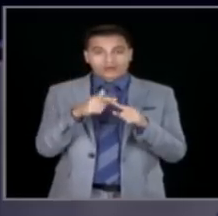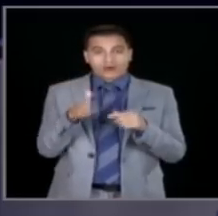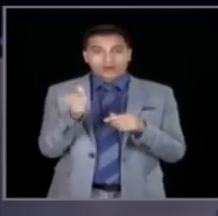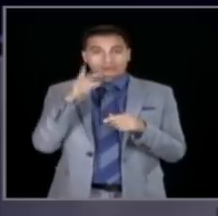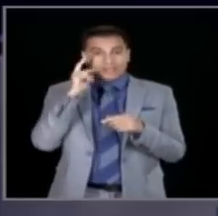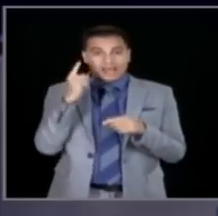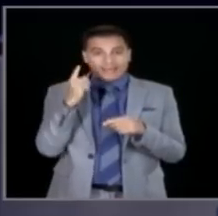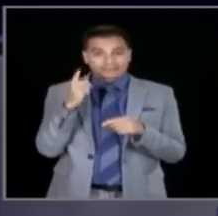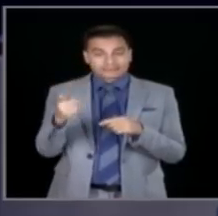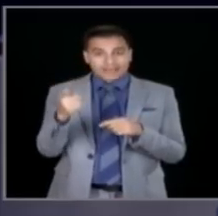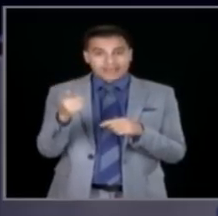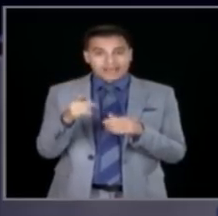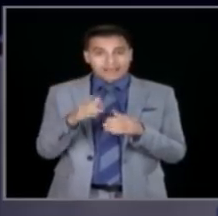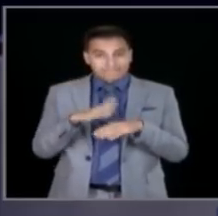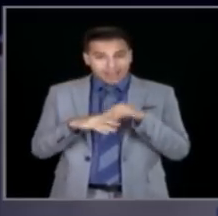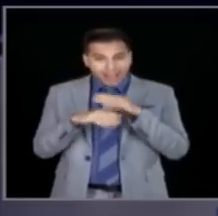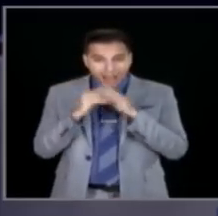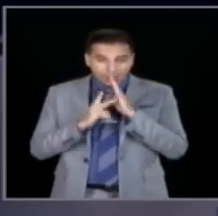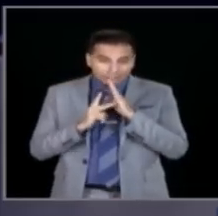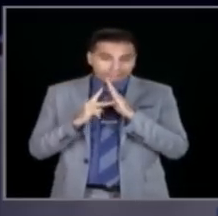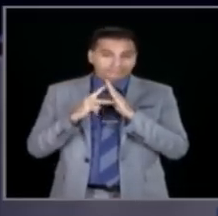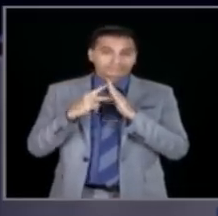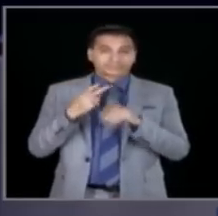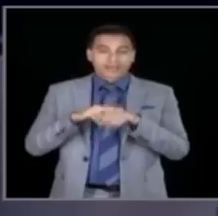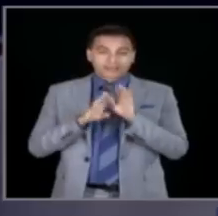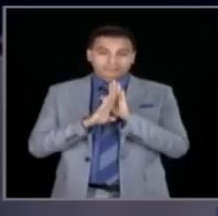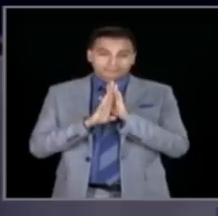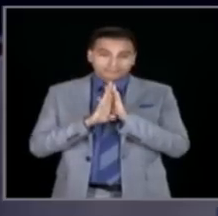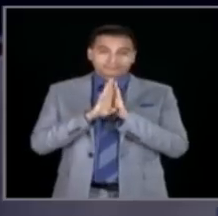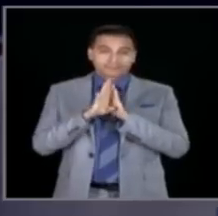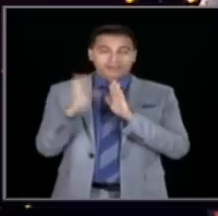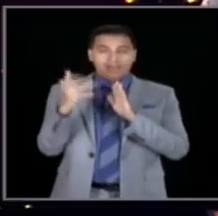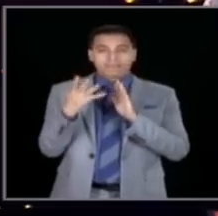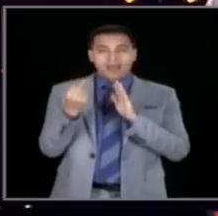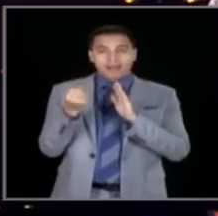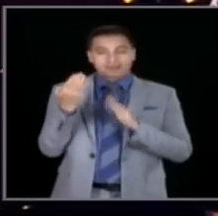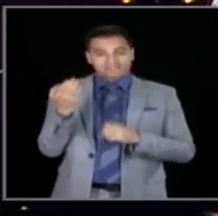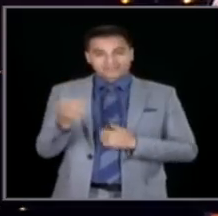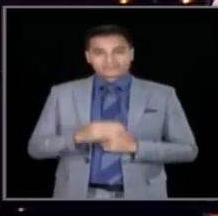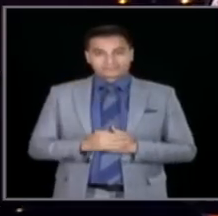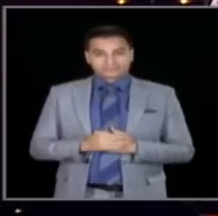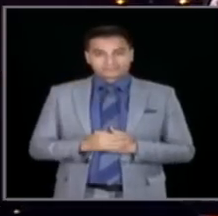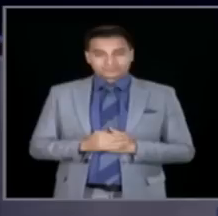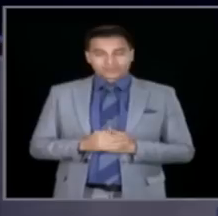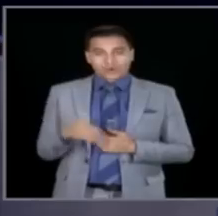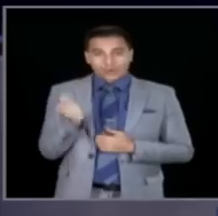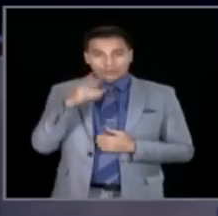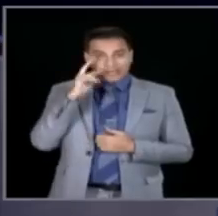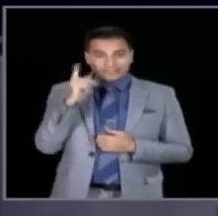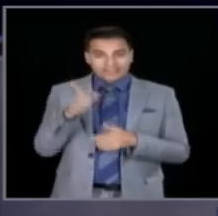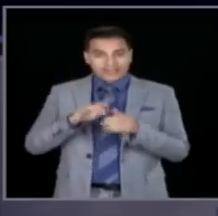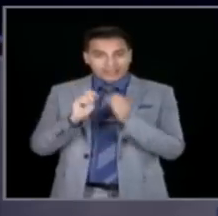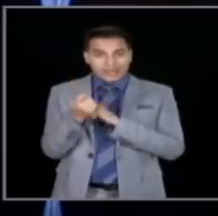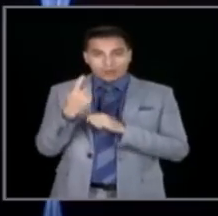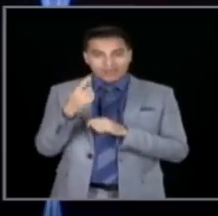الحوت الأزرق بيحاول يرجع في المباراة ومعاهم 40 نقطة. الحوت الأزرق عندنا